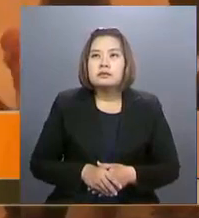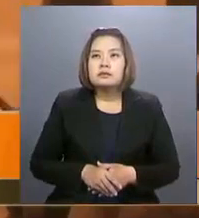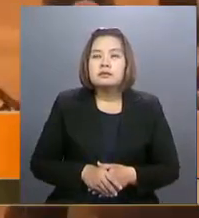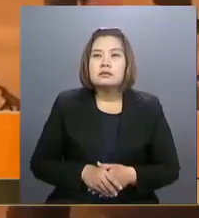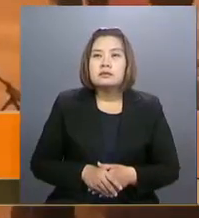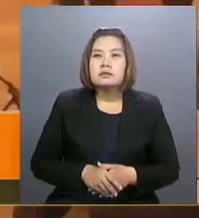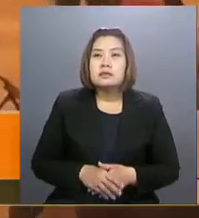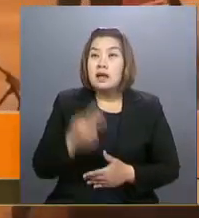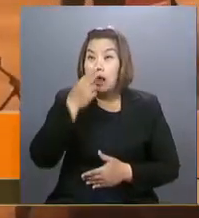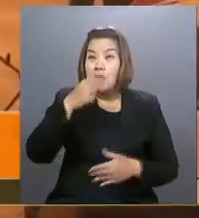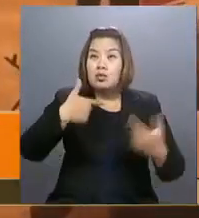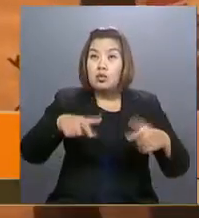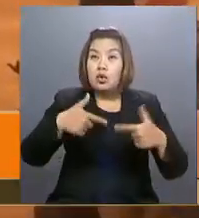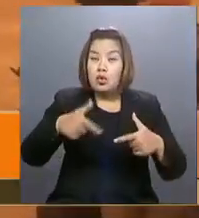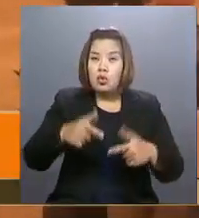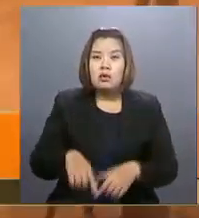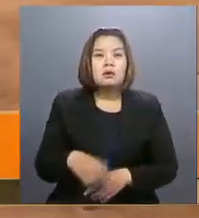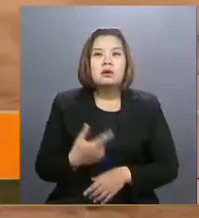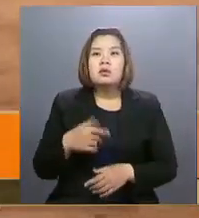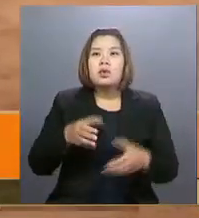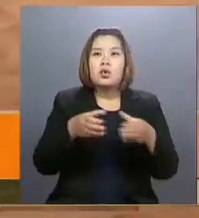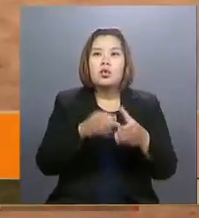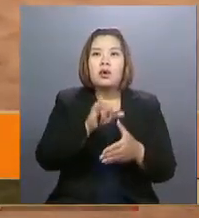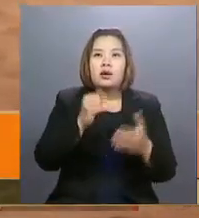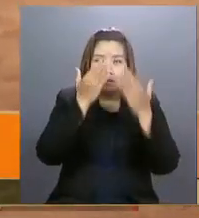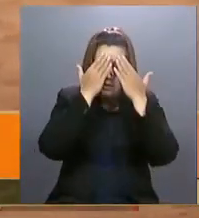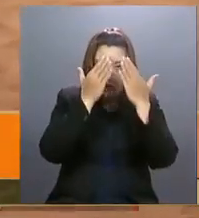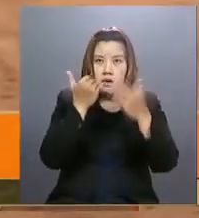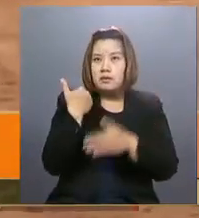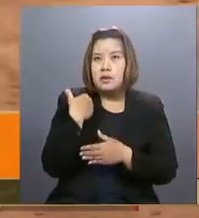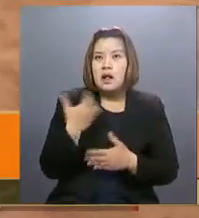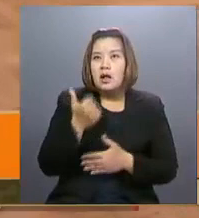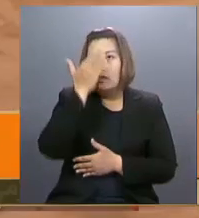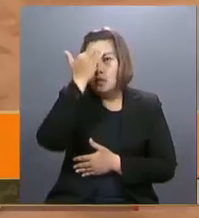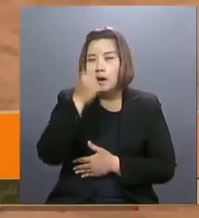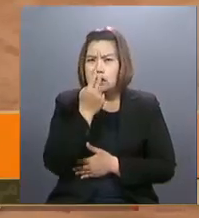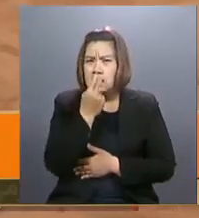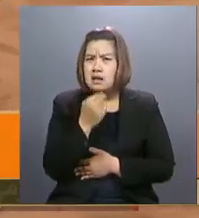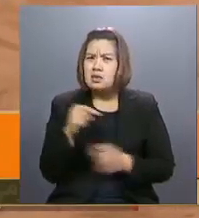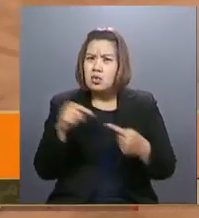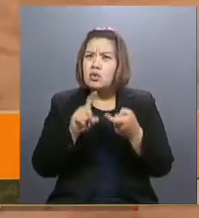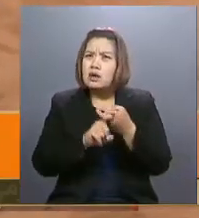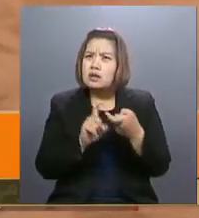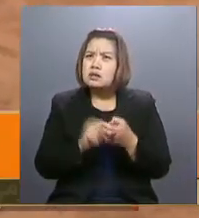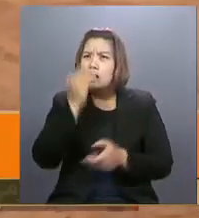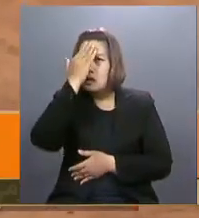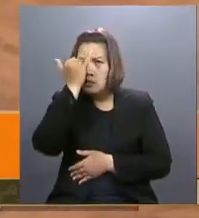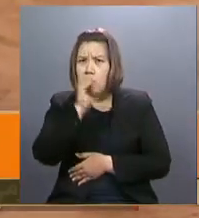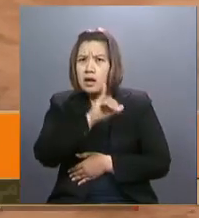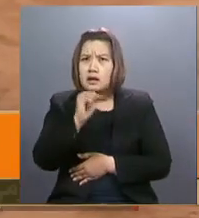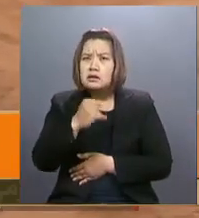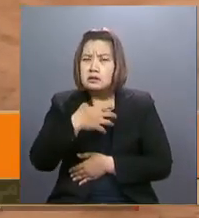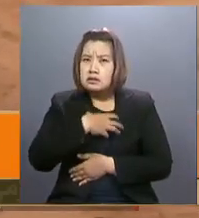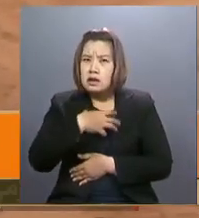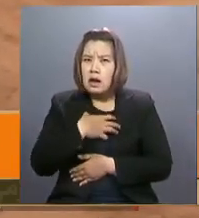ลิงก์วิดีโอนี้เผยแพร่โดยใช้ชื่อบัญชีของกลุ่ม IS นะครับและยังไม่ชัดเจนว่าเหตุใดรัสเซียจึงตกเป็นเป้าโจมตีของกลุ่ม